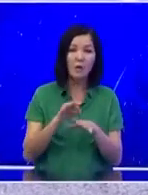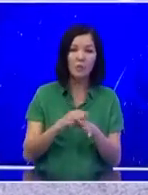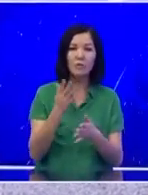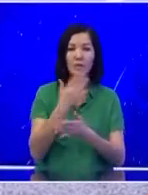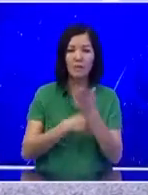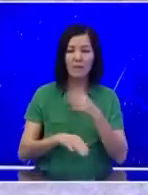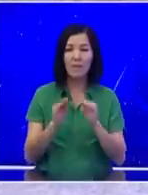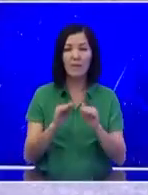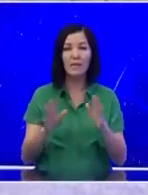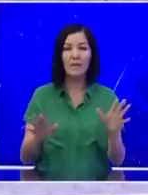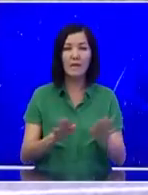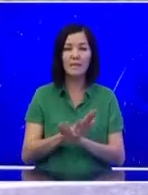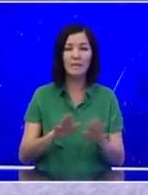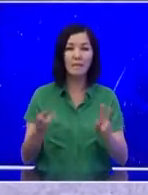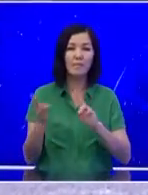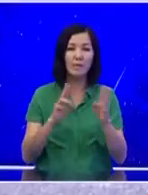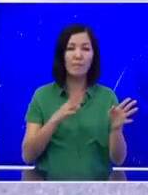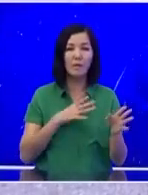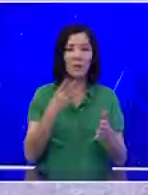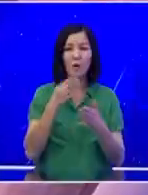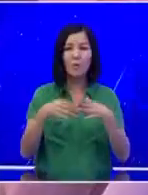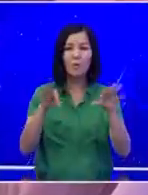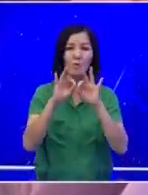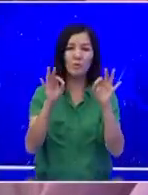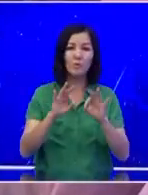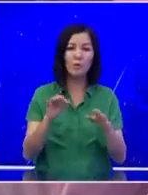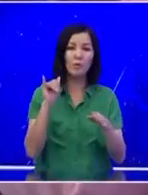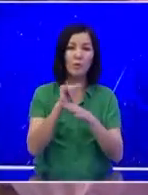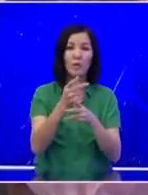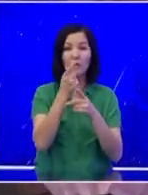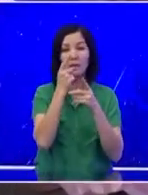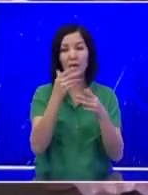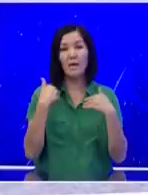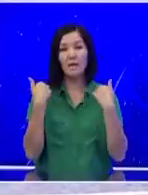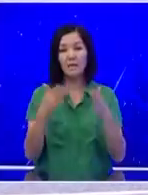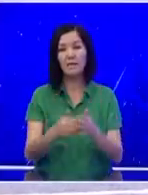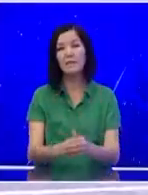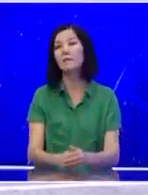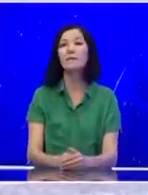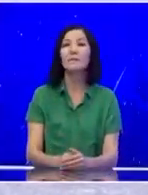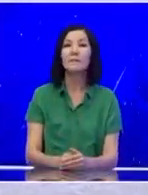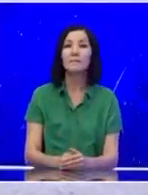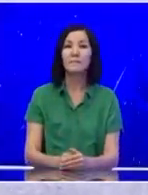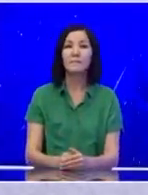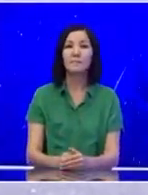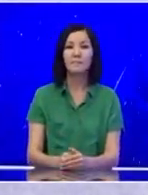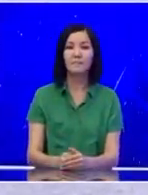күнді бей-бейлеп ән салып қарсы алады. Өз өнерімен келген қонақтардың көңілінен шығуға тырысады.